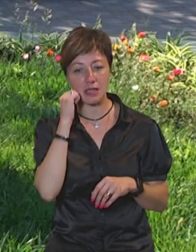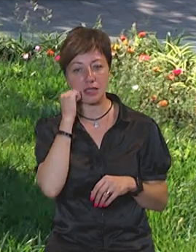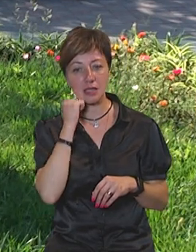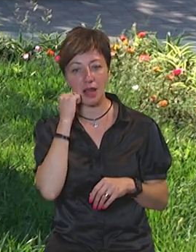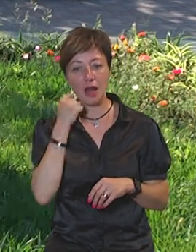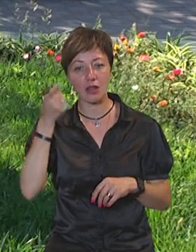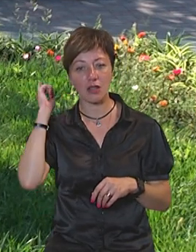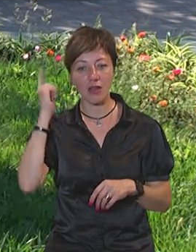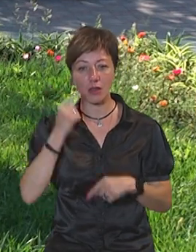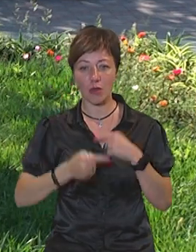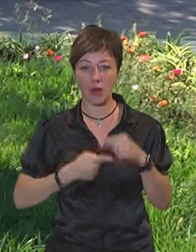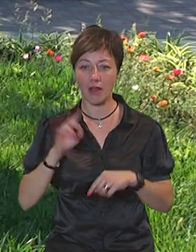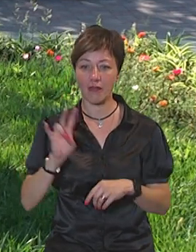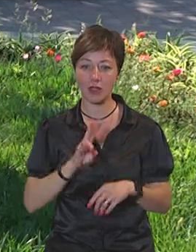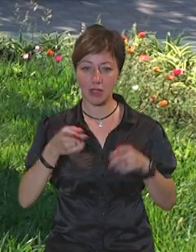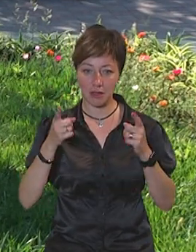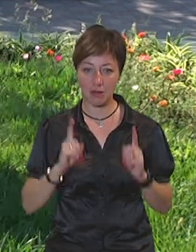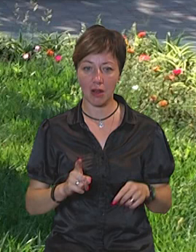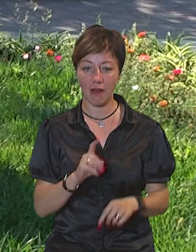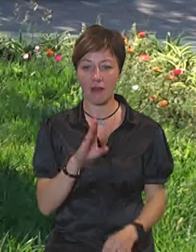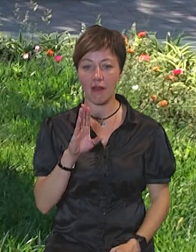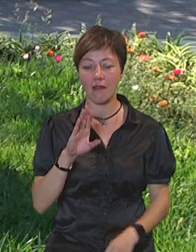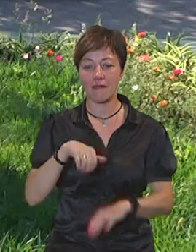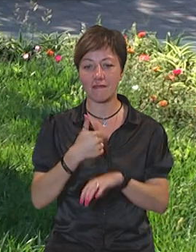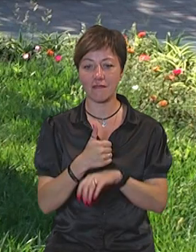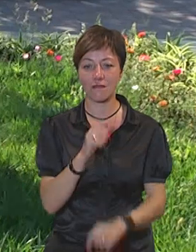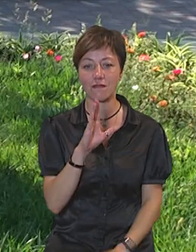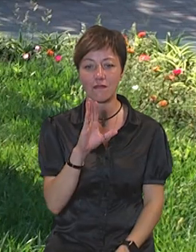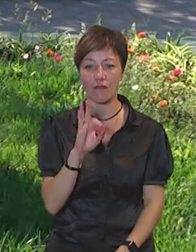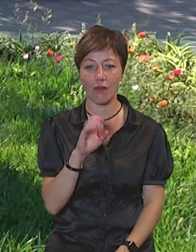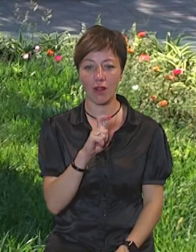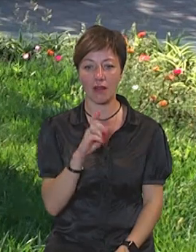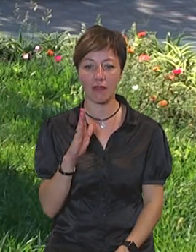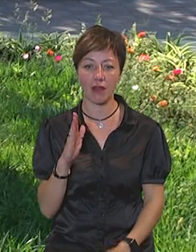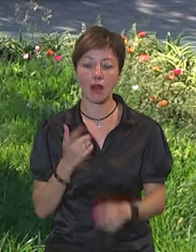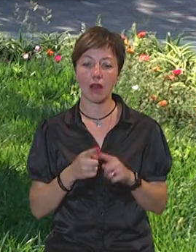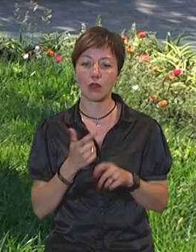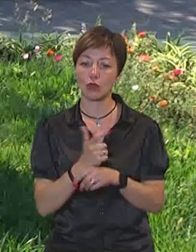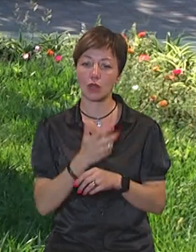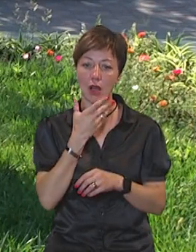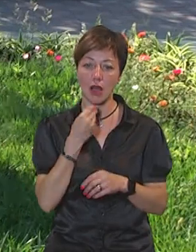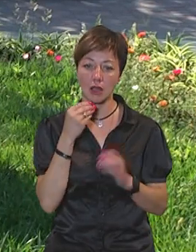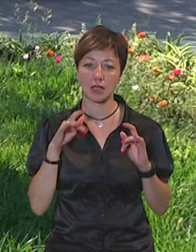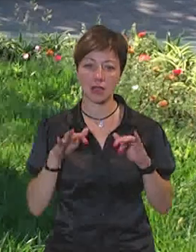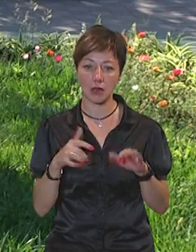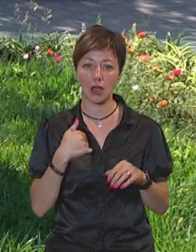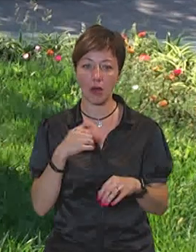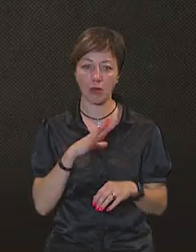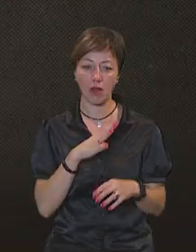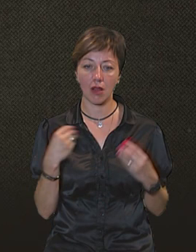старослов'янським обрядом нас вінчав справжній волхв. І дуже була гарна церемонія. Я була